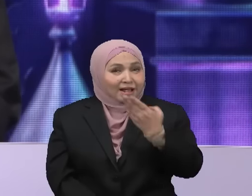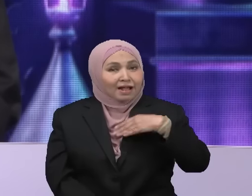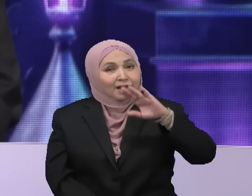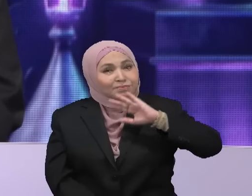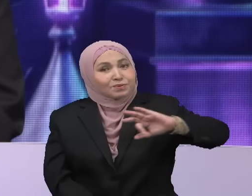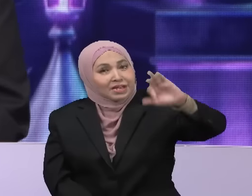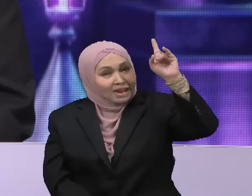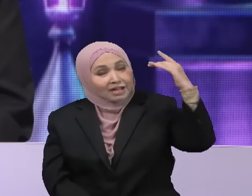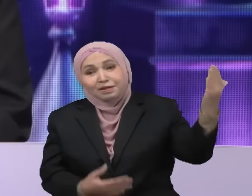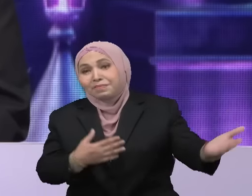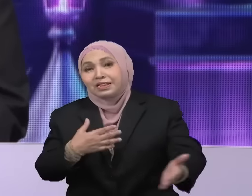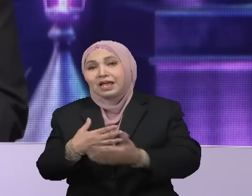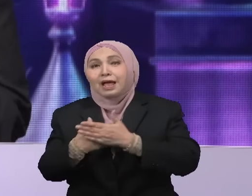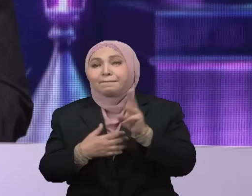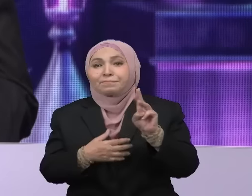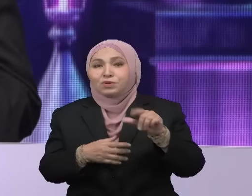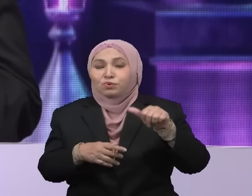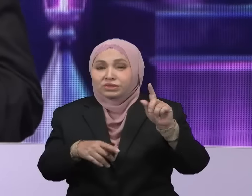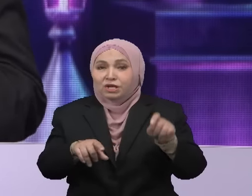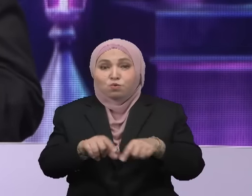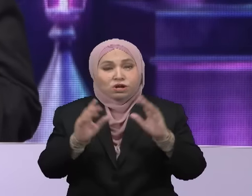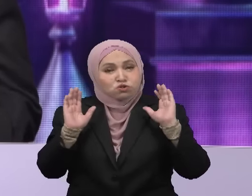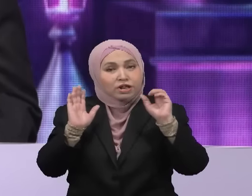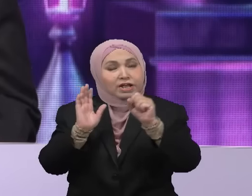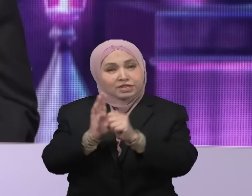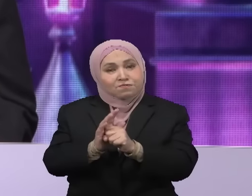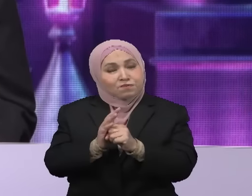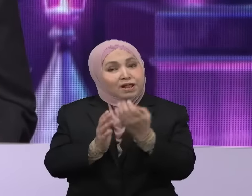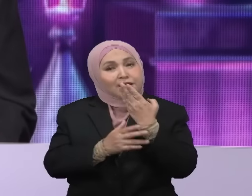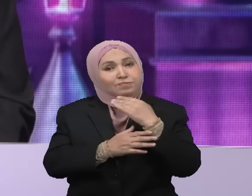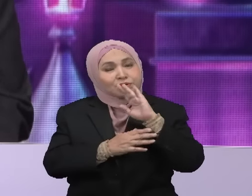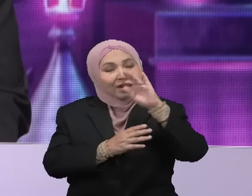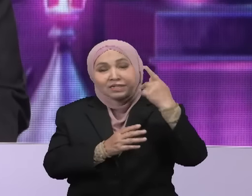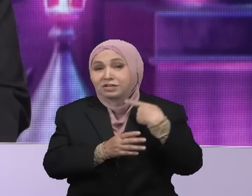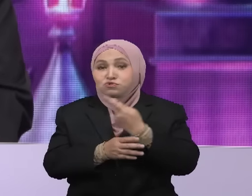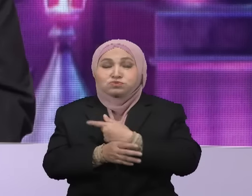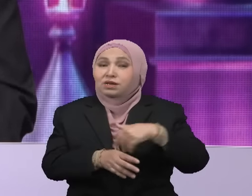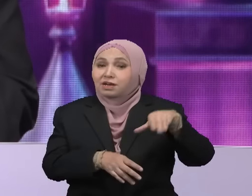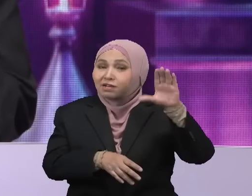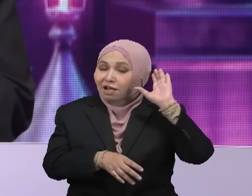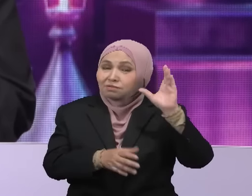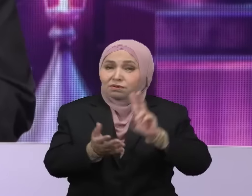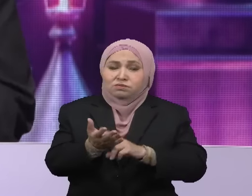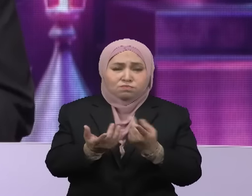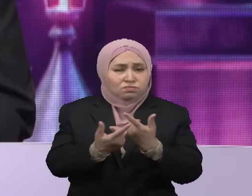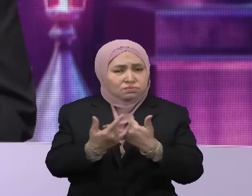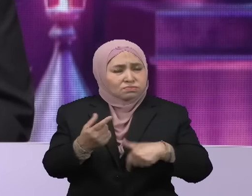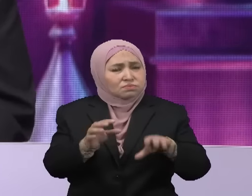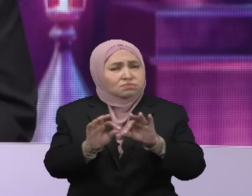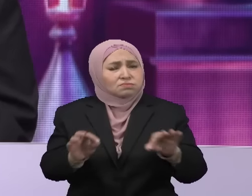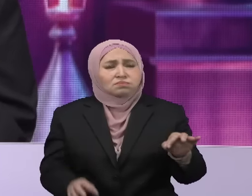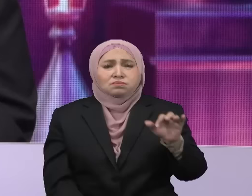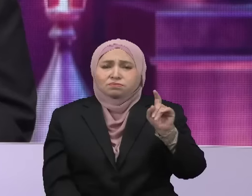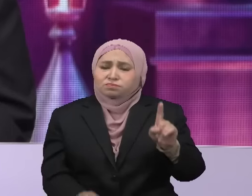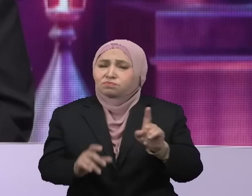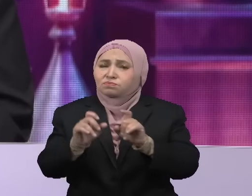Alhamdulillah, kita kembali My Quran Time, Quran, Salat dan Infak. Alhamdulillah, kita dah dengar kupasan tadabbur daripada ayat 111 dan